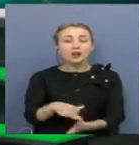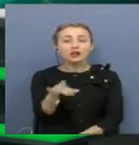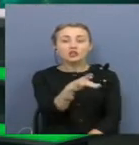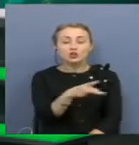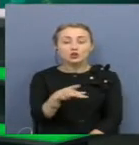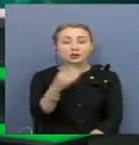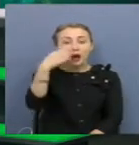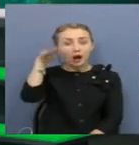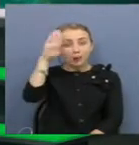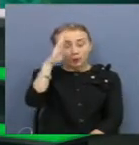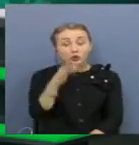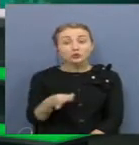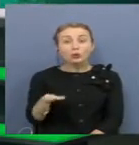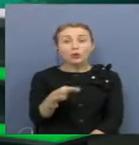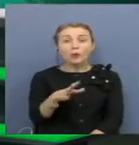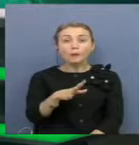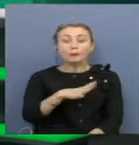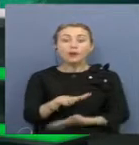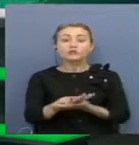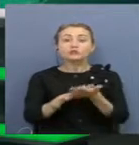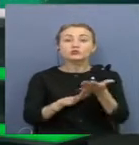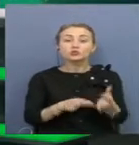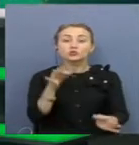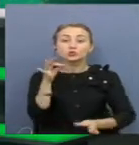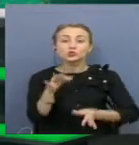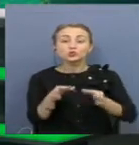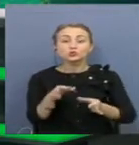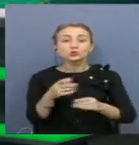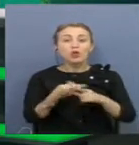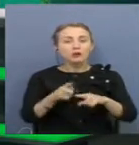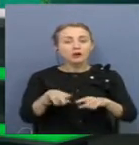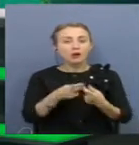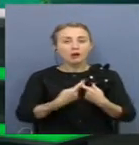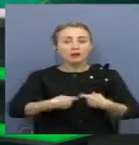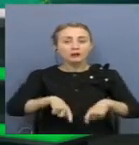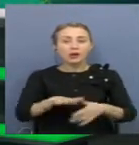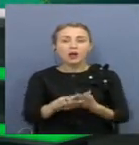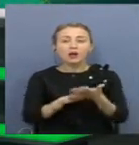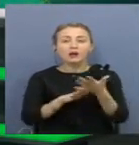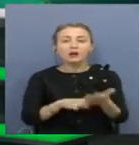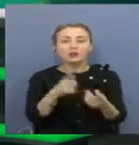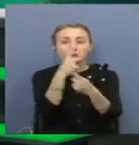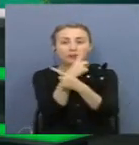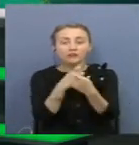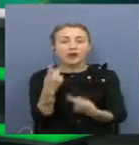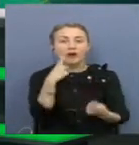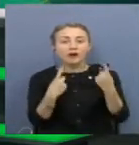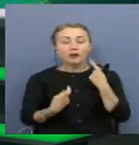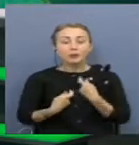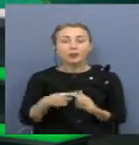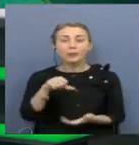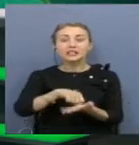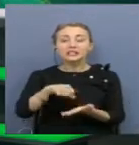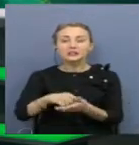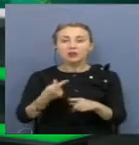ұжымдық талап арыз келіп түсті. Талап берушілер бірлестік өкілдерін ар намыстары мен қадір қасиетін қорлаған үшін айыптайды. Бірінші соты